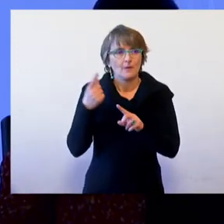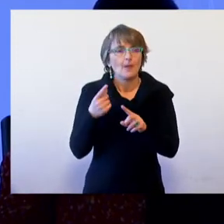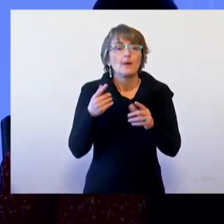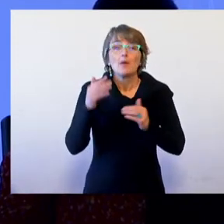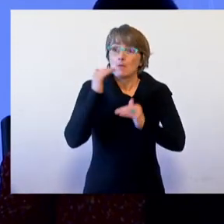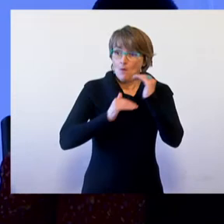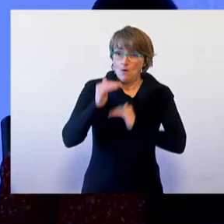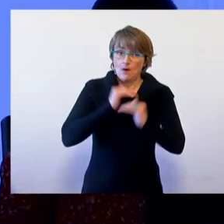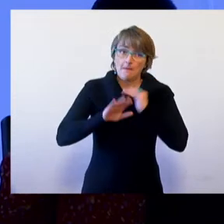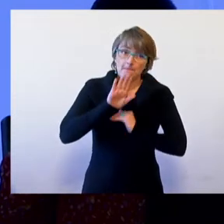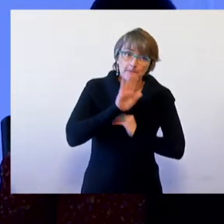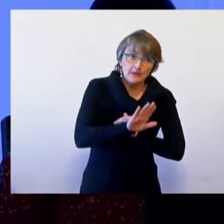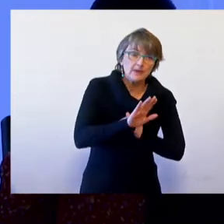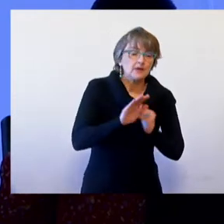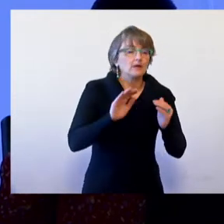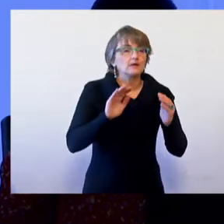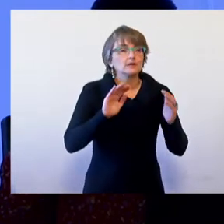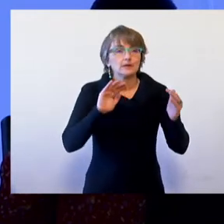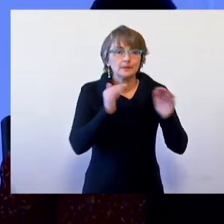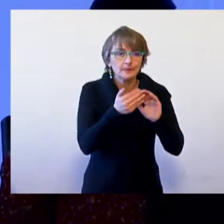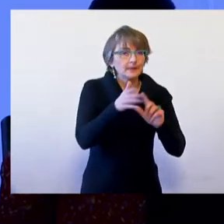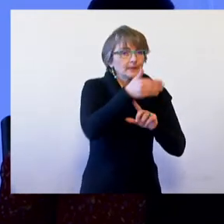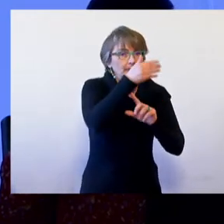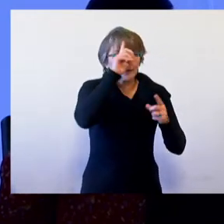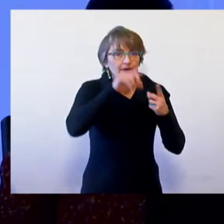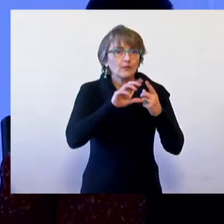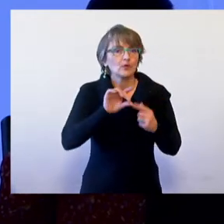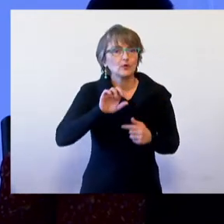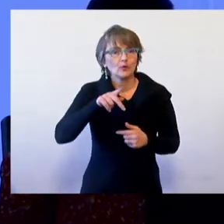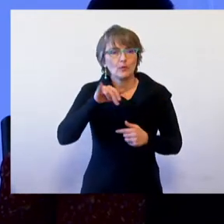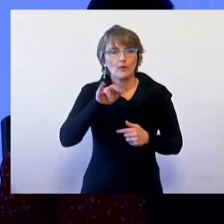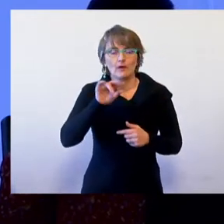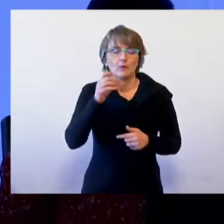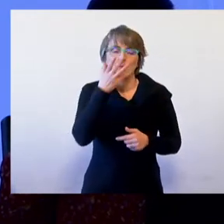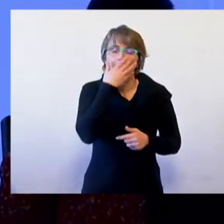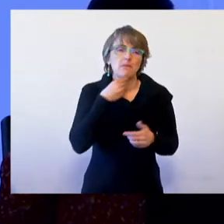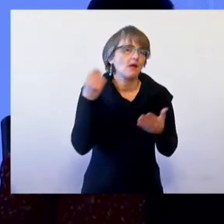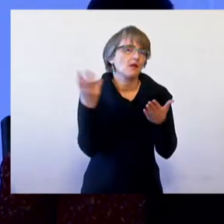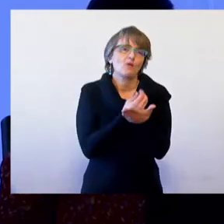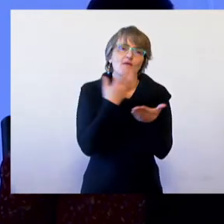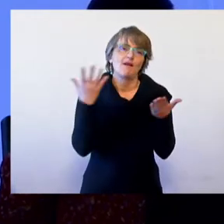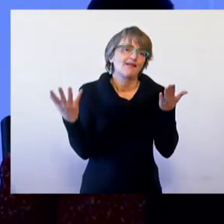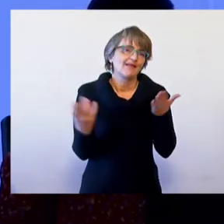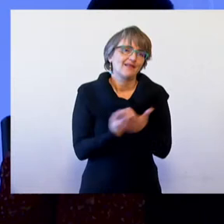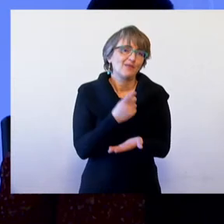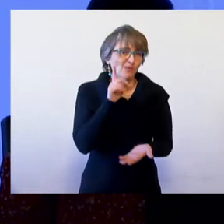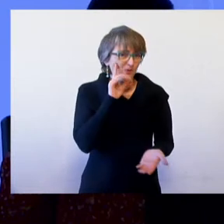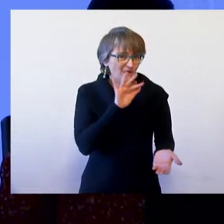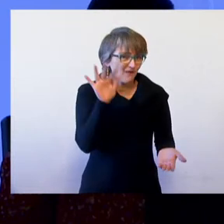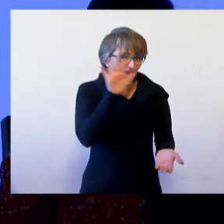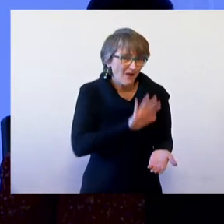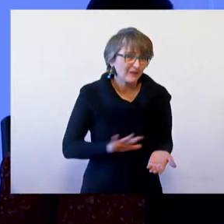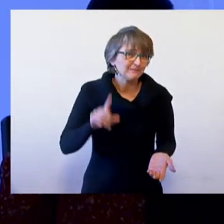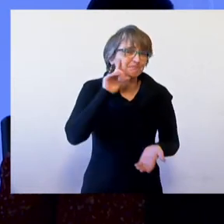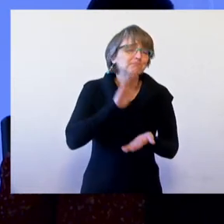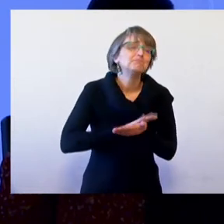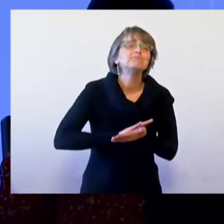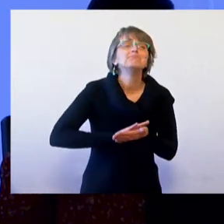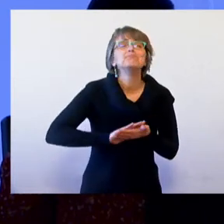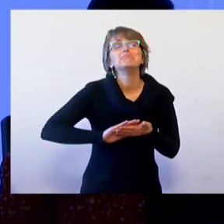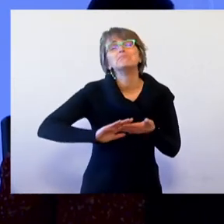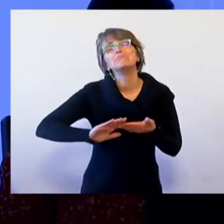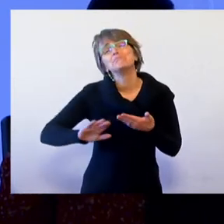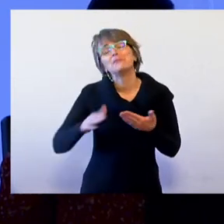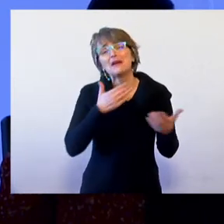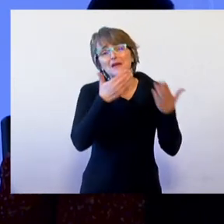sûr, autour de Raymond Depardon, c'est une formidable nouvelle parce qu'en France, ça faisait longtemps qu'on ne l'avait pas vu